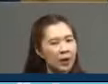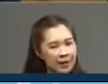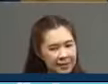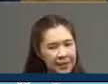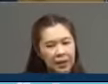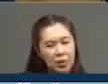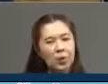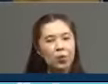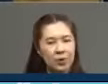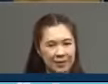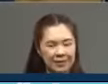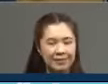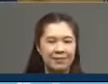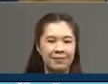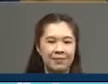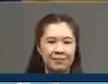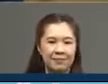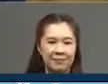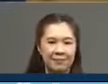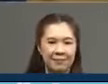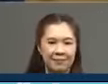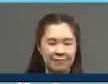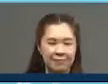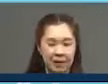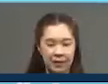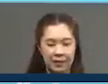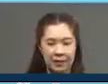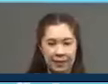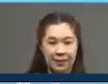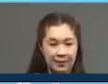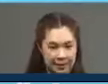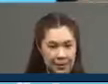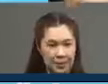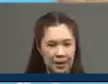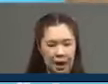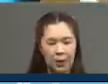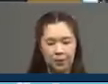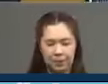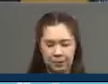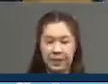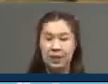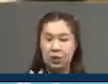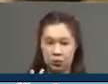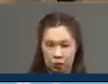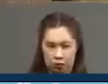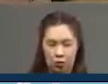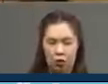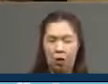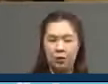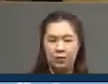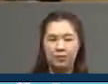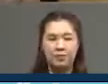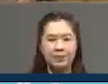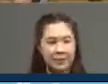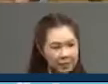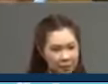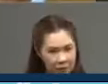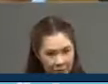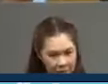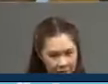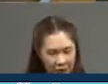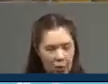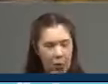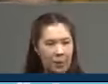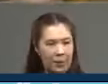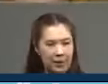ทุนสำหรับการร่วมมือนะคะเพื่อจะพัฒนาเศรษฐกิจทั้งของเราและของเขาแล้วก็แน่นอนว่าดิฉันมั่นใจเลยว่า